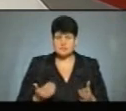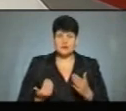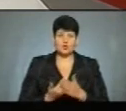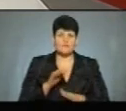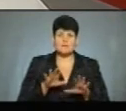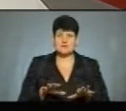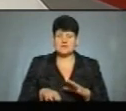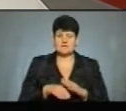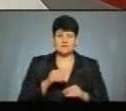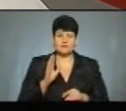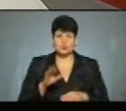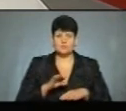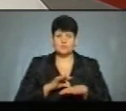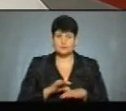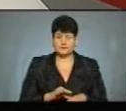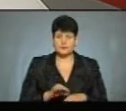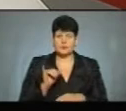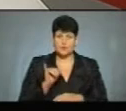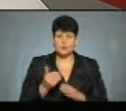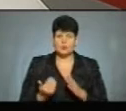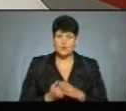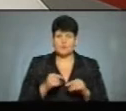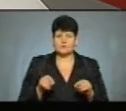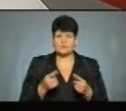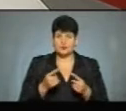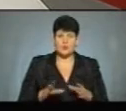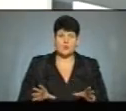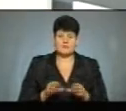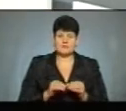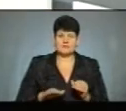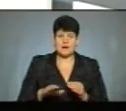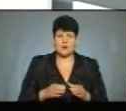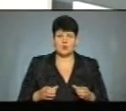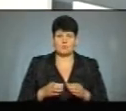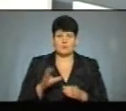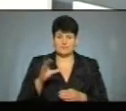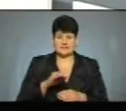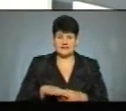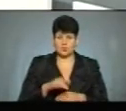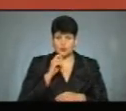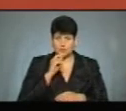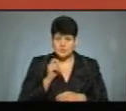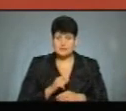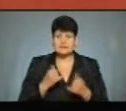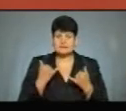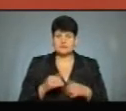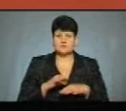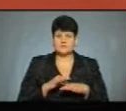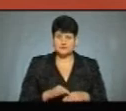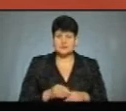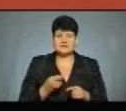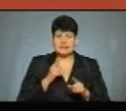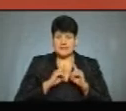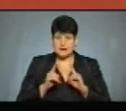вибори будуть відбуватися у новоствореній об'єднаній територіальній громаді по всій території України. Тобто зараз відбуваються ці наради,